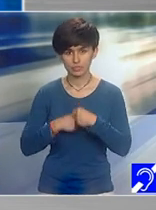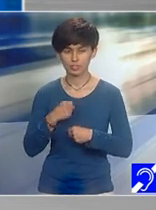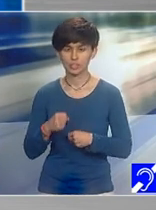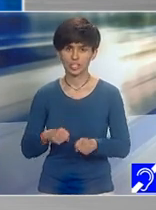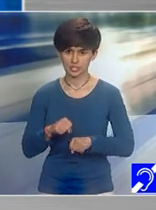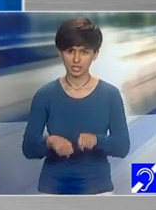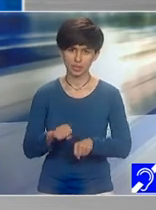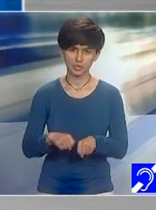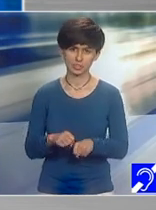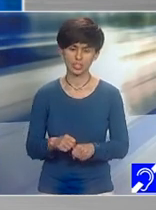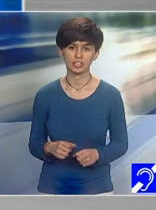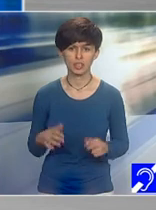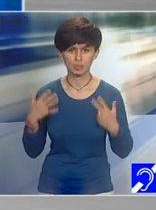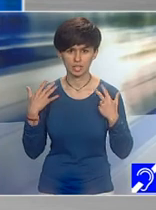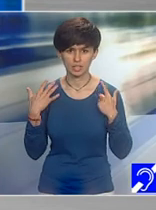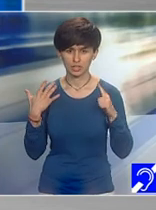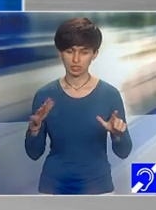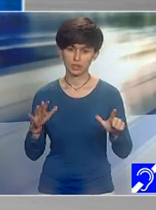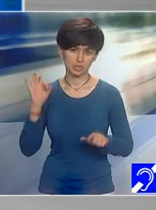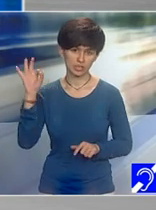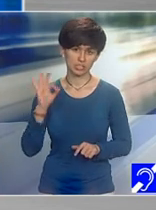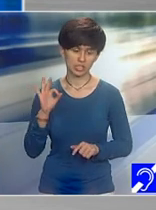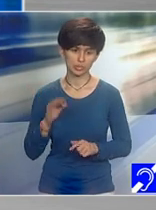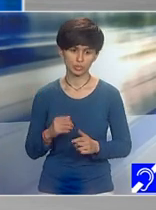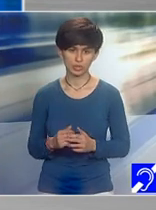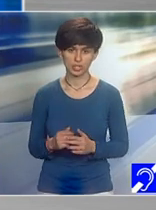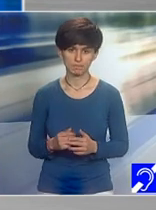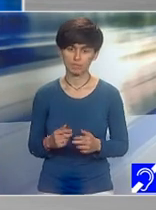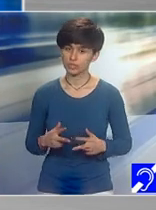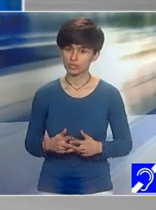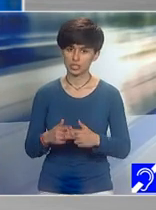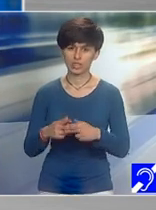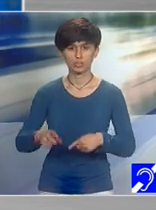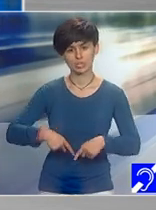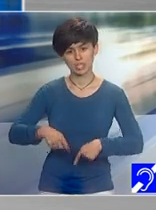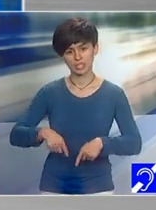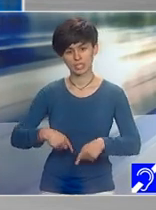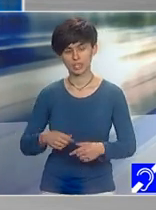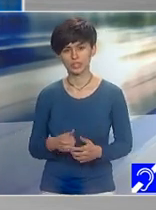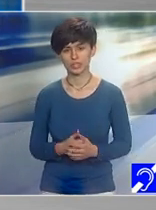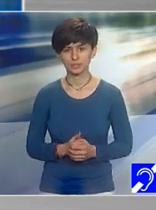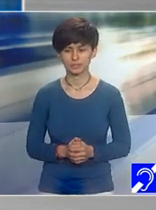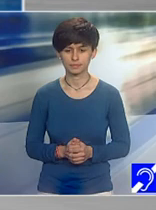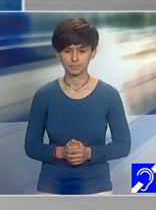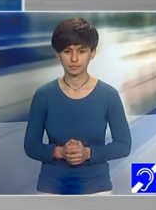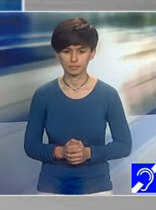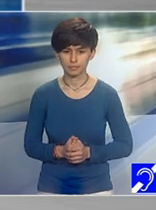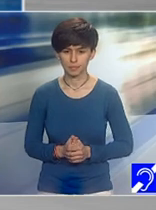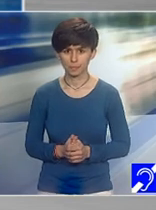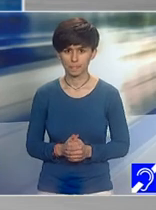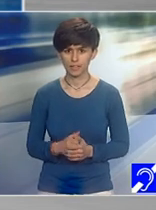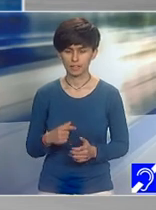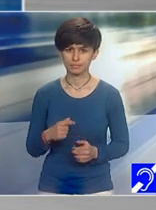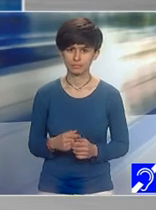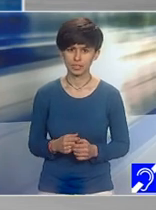lucru care, pe lângă că aduce sănătate, de asemenea, fluidizează traficul și, de ce nu, și partea de ticketing, care fiind un sistem